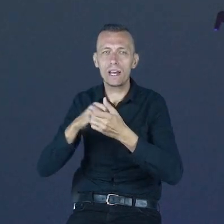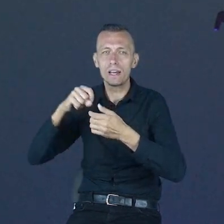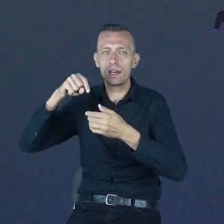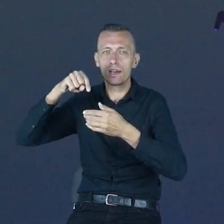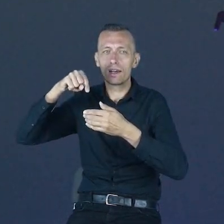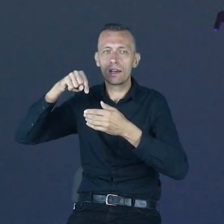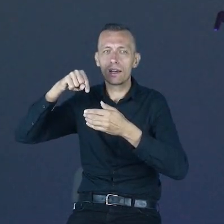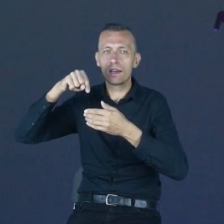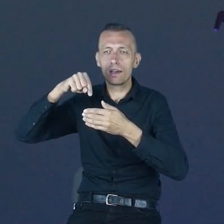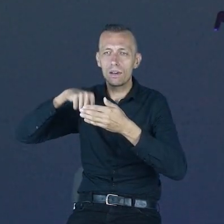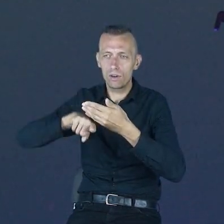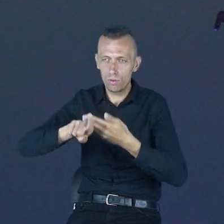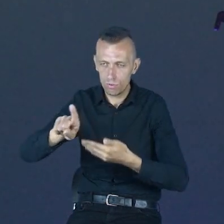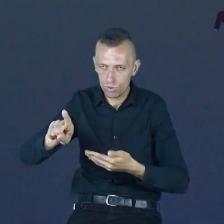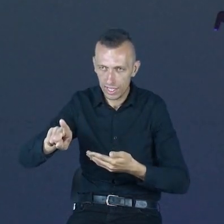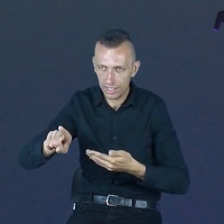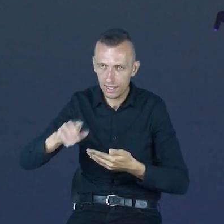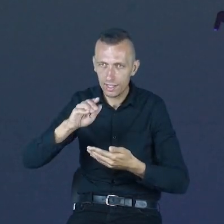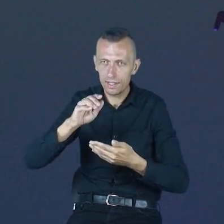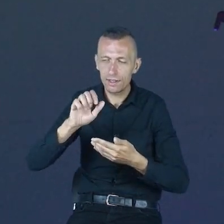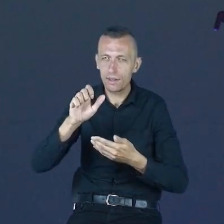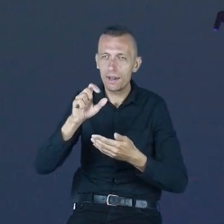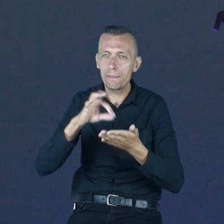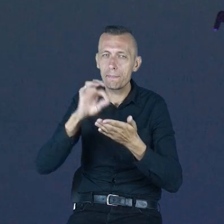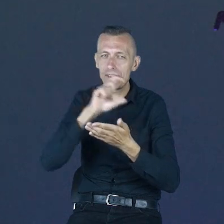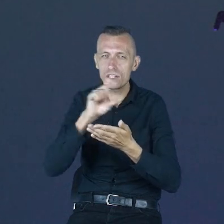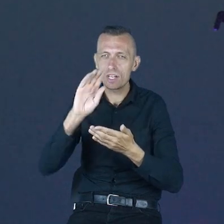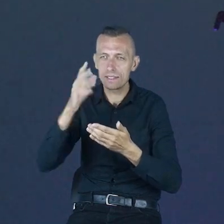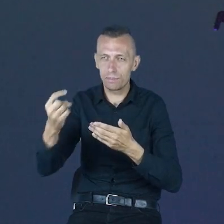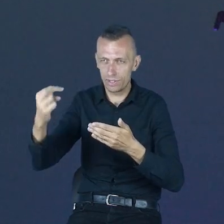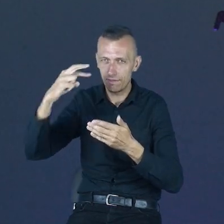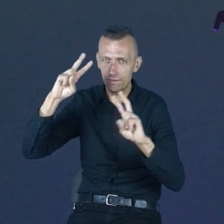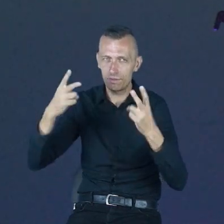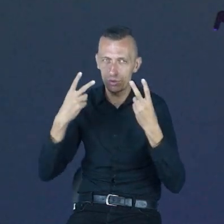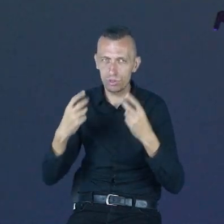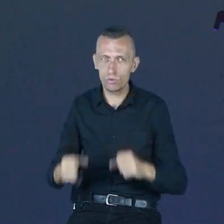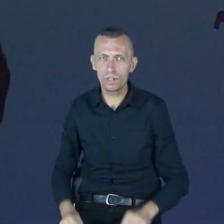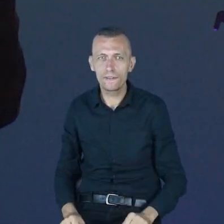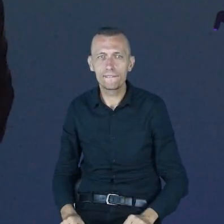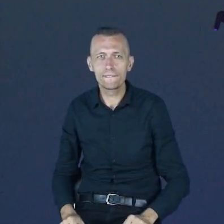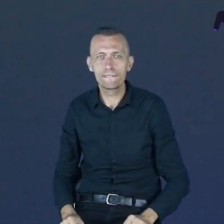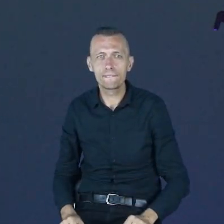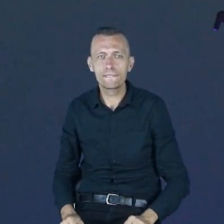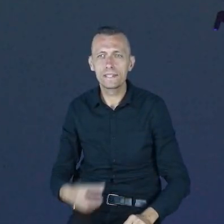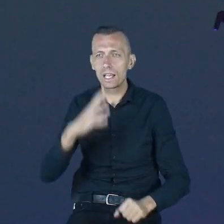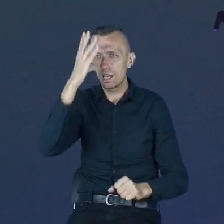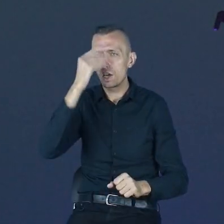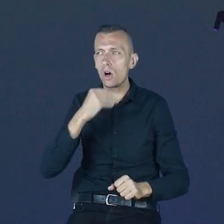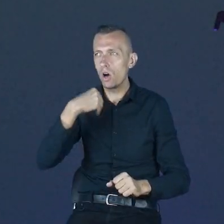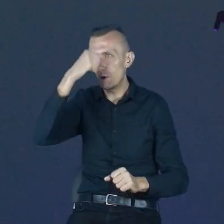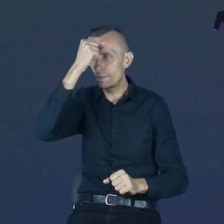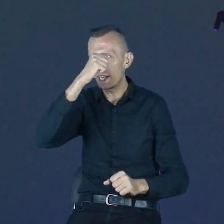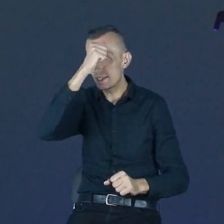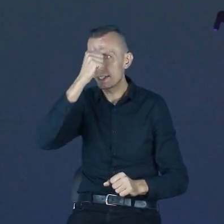On później jeszcze przystąpi, będzie atakował go w różny sposób. Ale Jezus wygrał tę potyczkę. I ten obraz Chrystusa jest powiedzeniem,